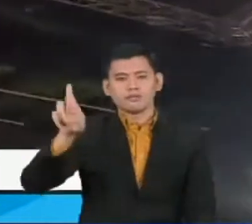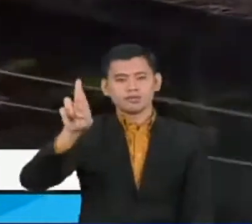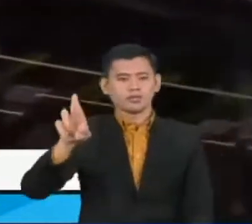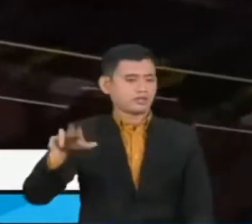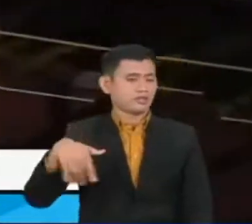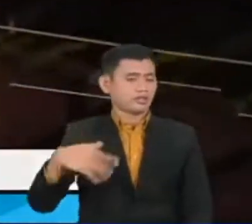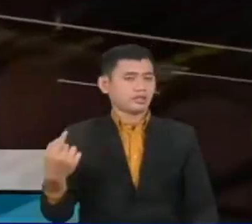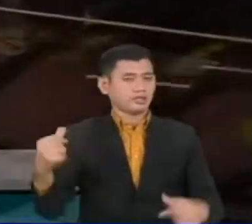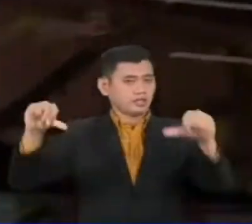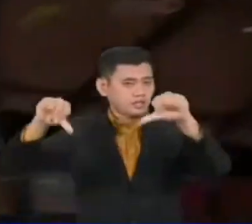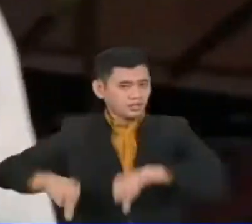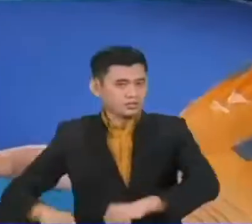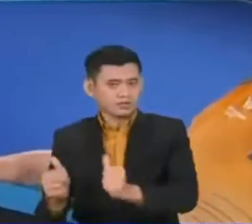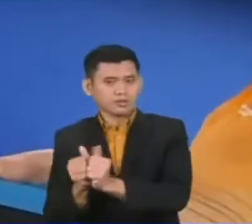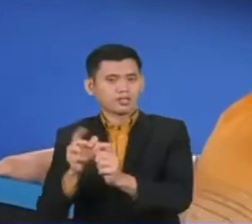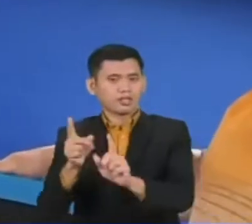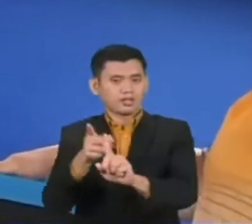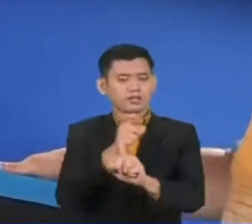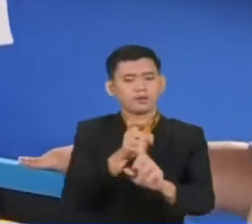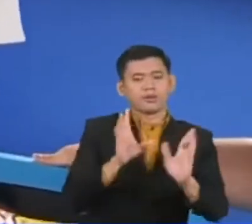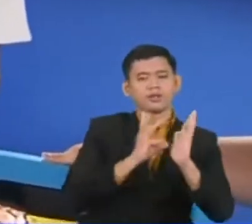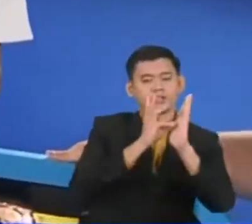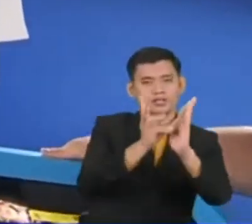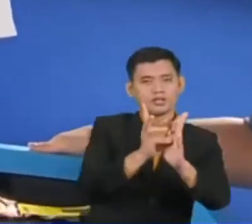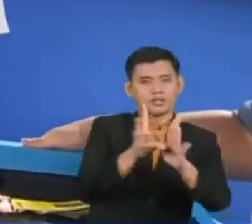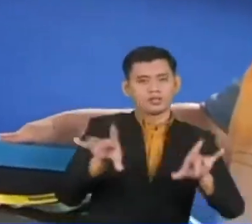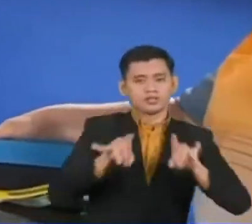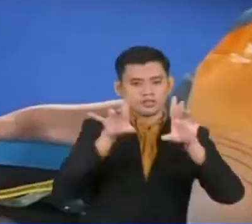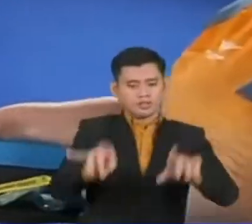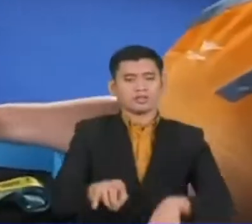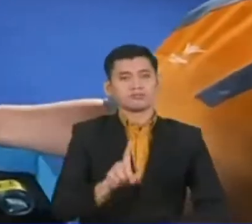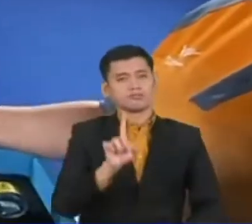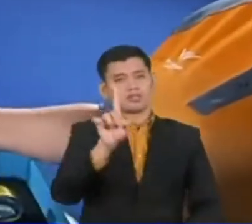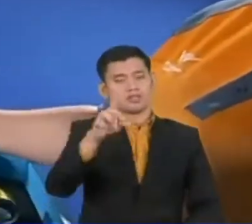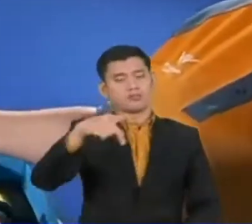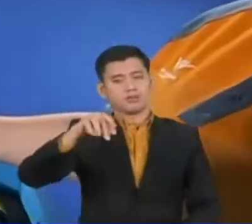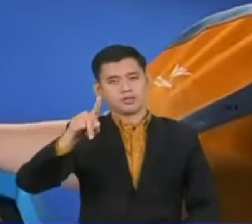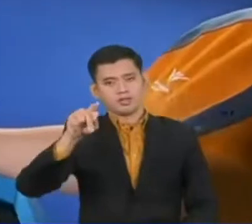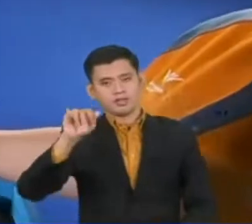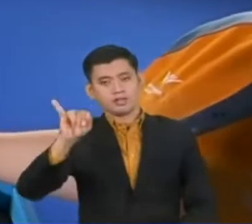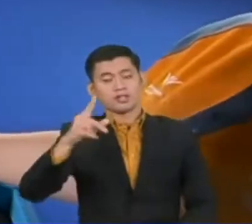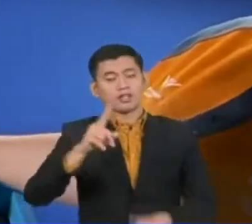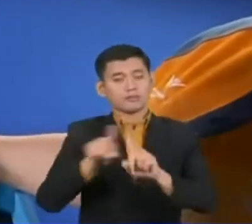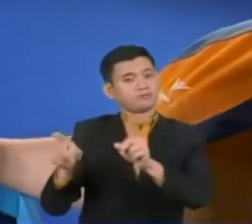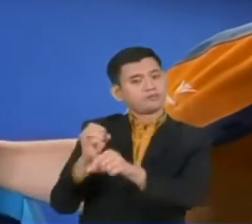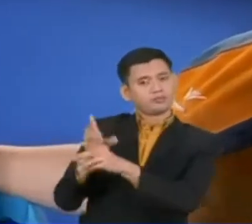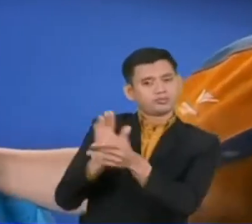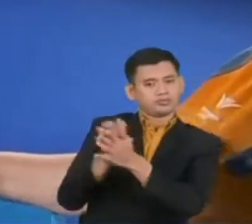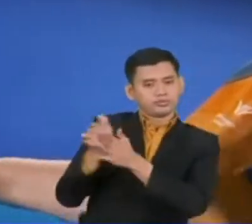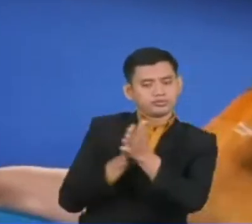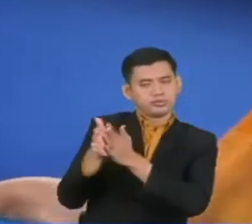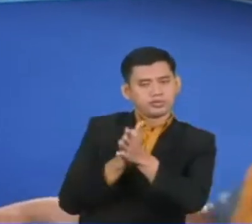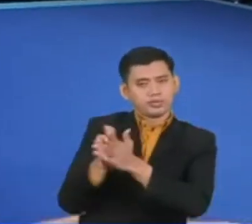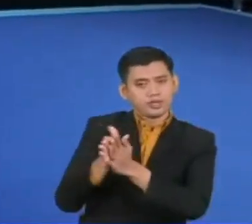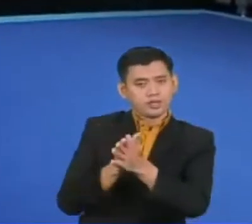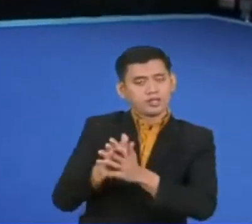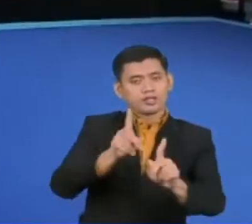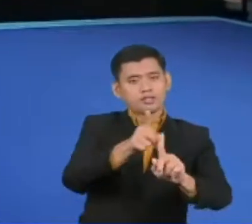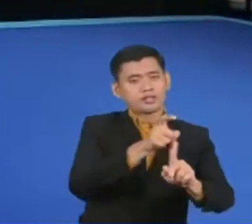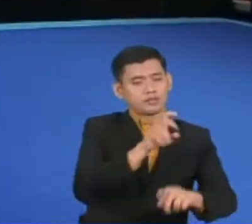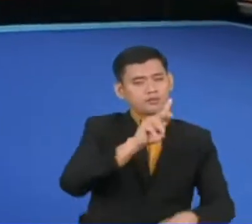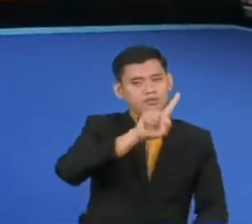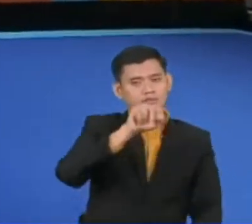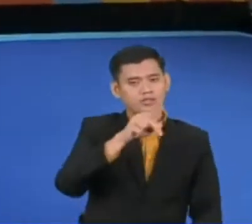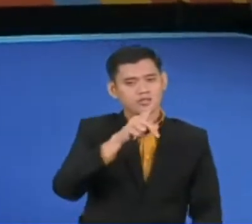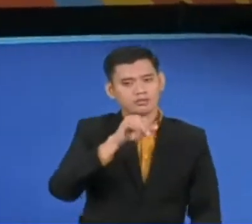suku akhir kepada wakil Australia Jake Benstead menerusi satu penalti. Namun dia bangkit menumpaskan Narkiso Matov dari Mozambik